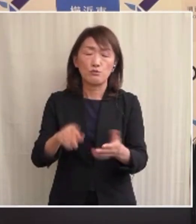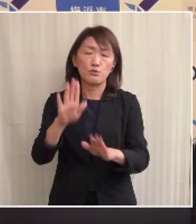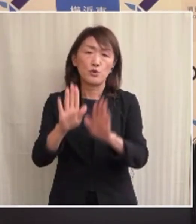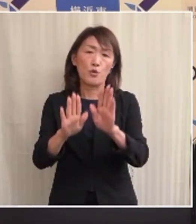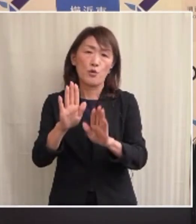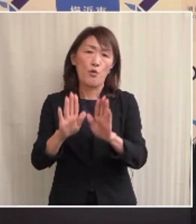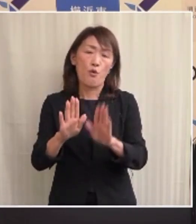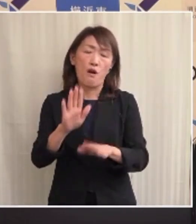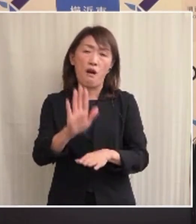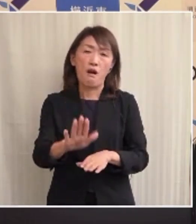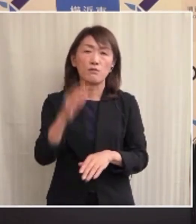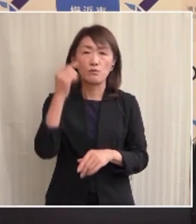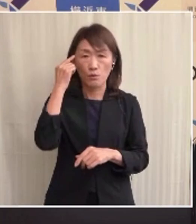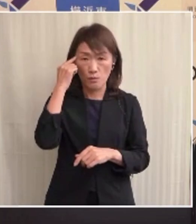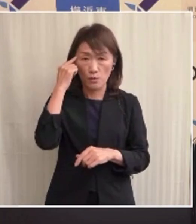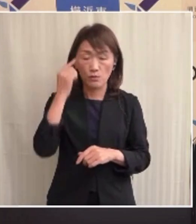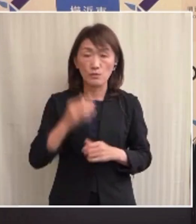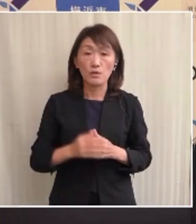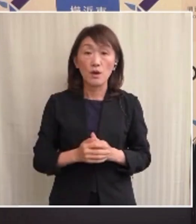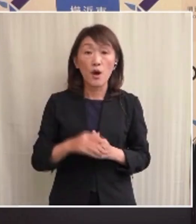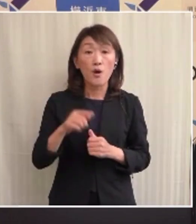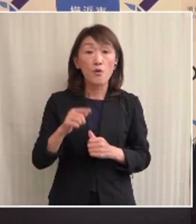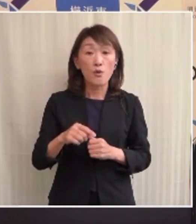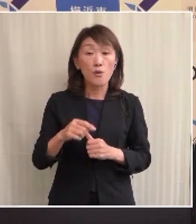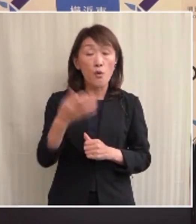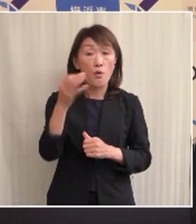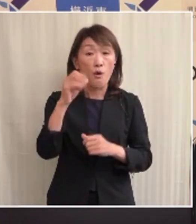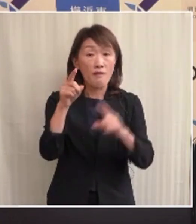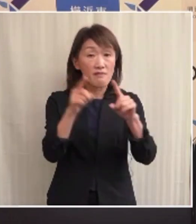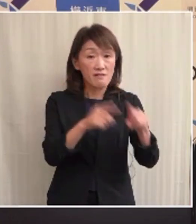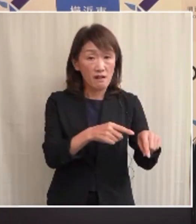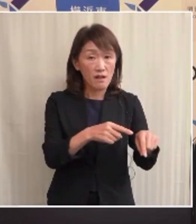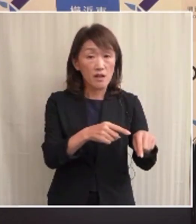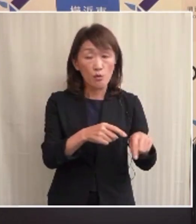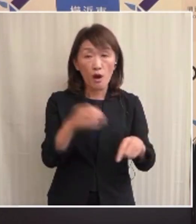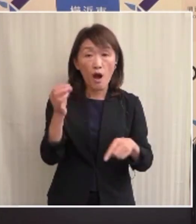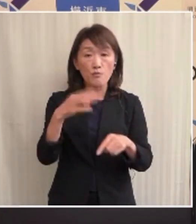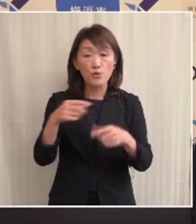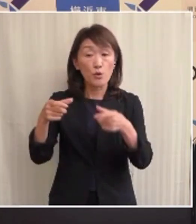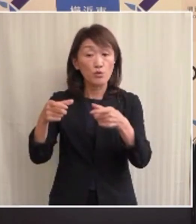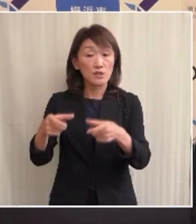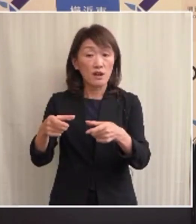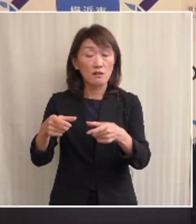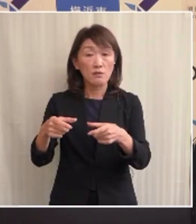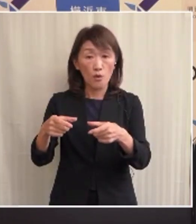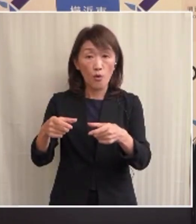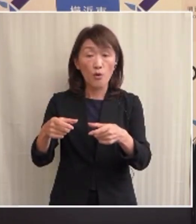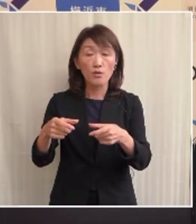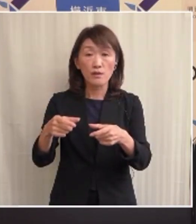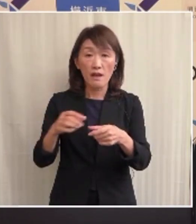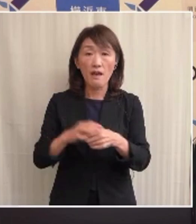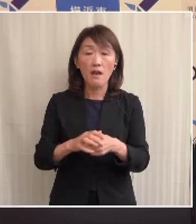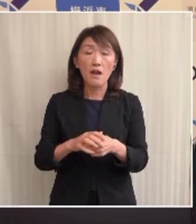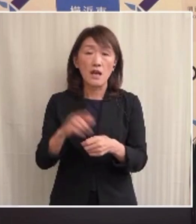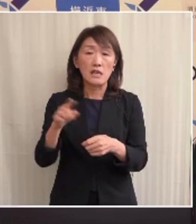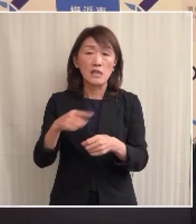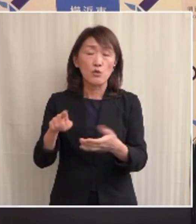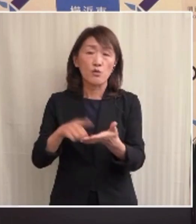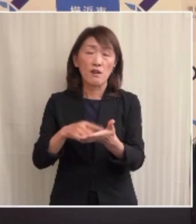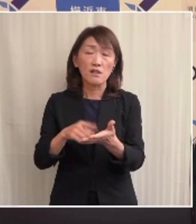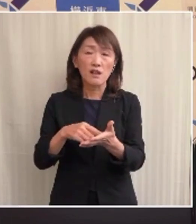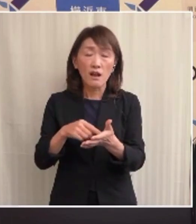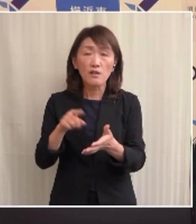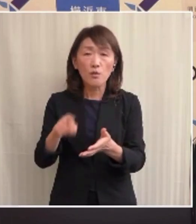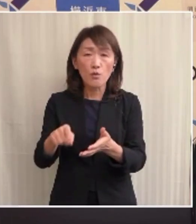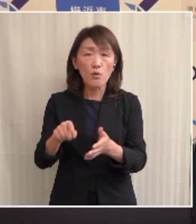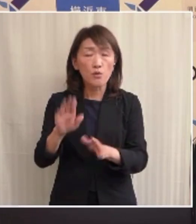ような状況もあるのかなと思うんですが、こういった値下げであったりとかその無料チケットによってその需給がこう逼迫するようなことも考えられると思う